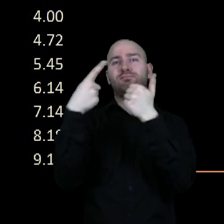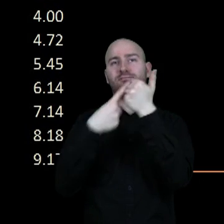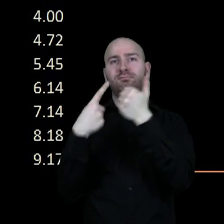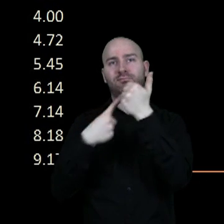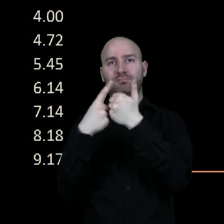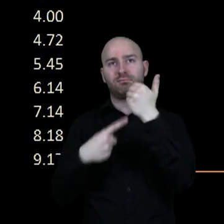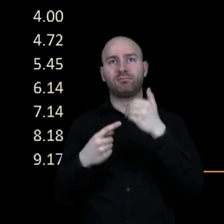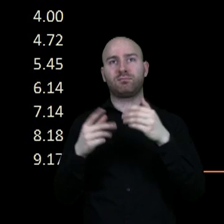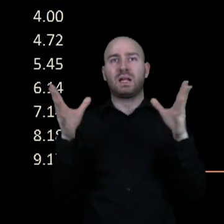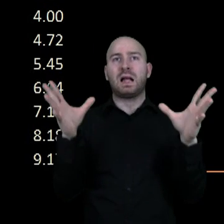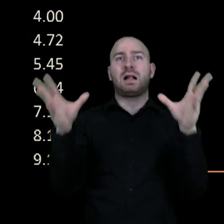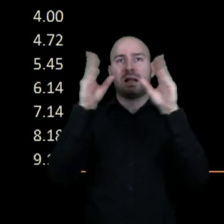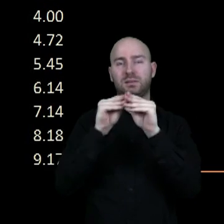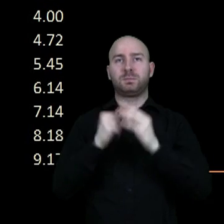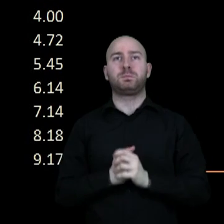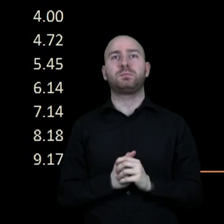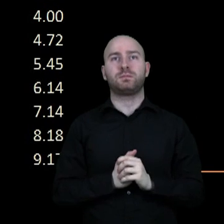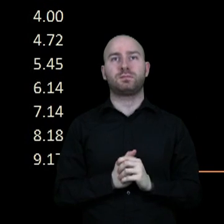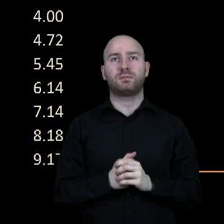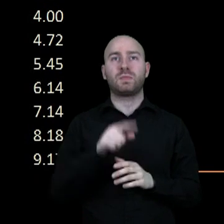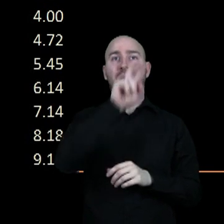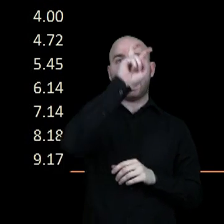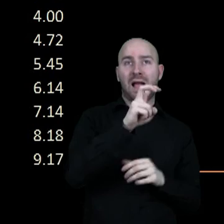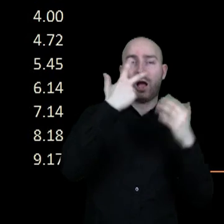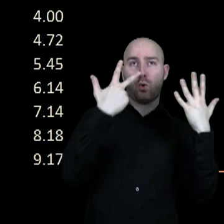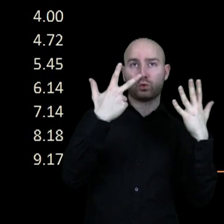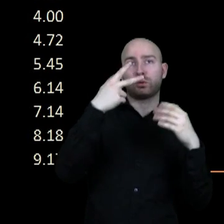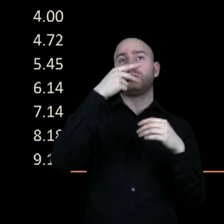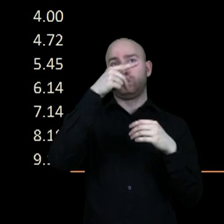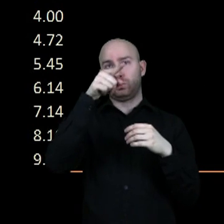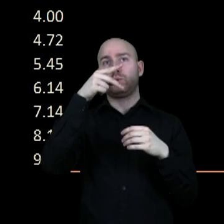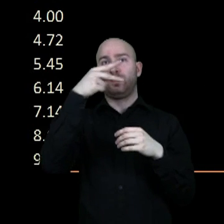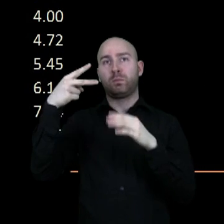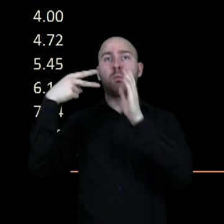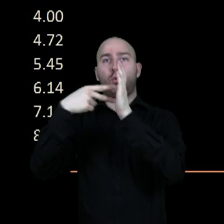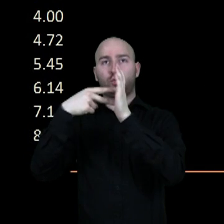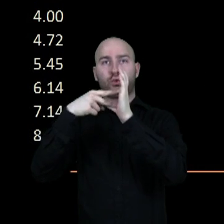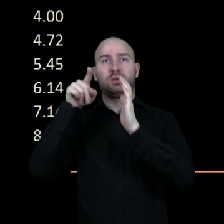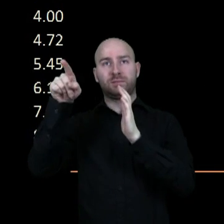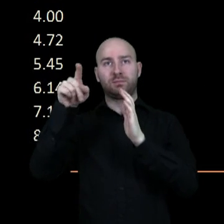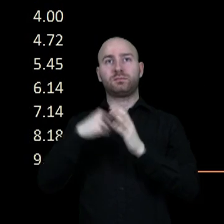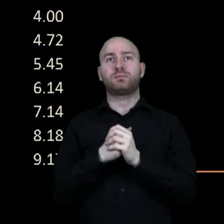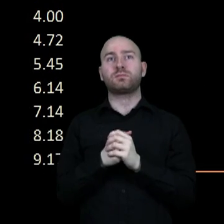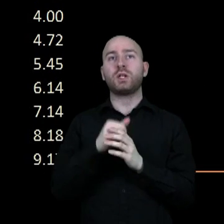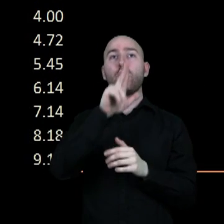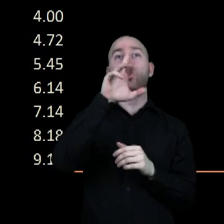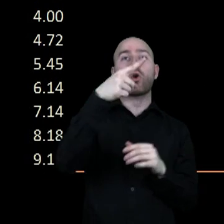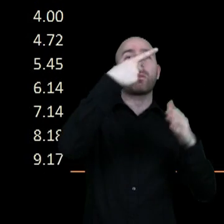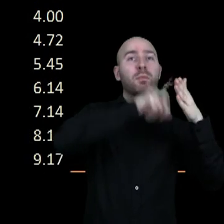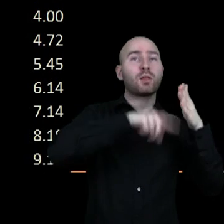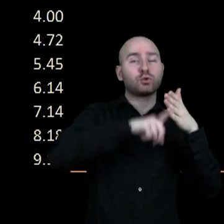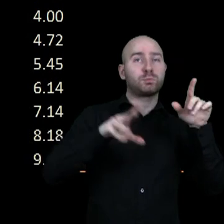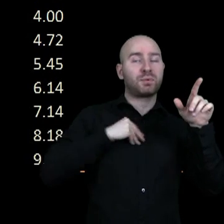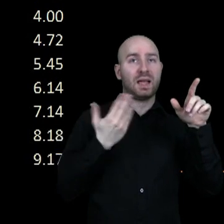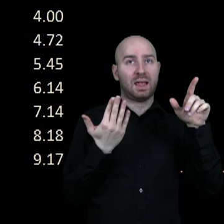Także są w przeliczeniu na linijkę kodu. Równa się koszty całkowite H8 dzielone przez